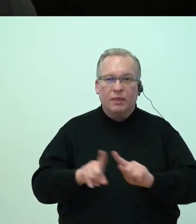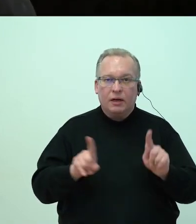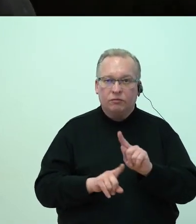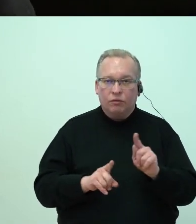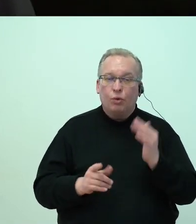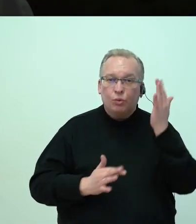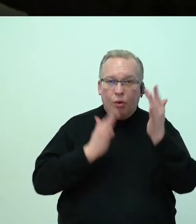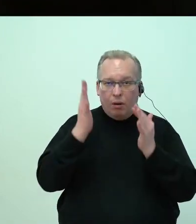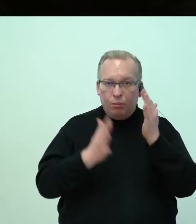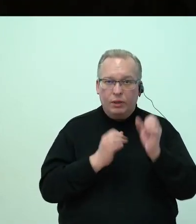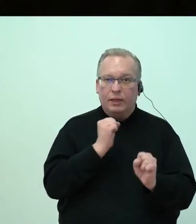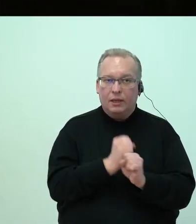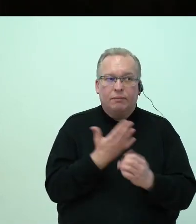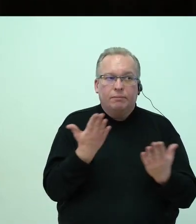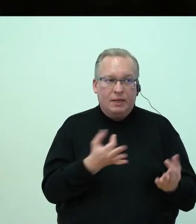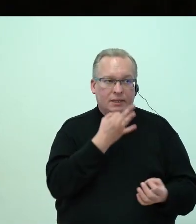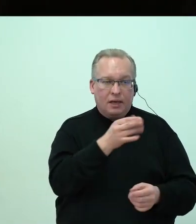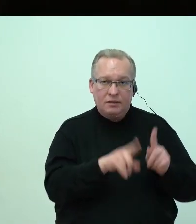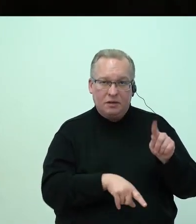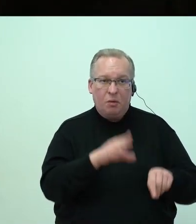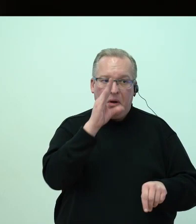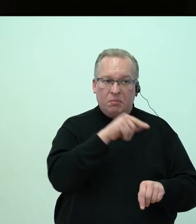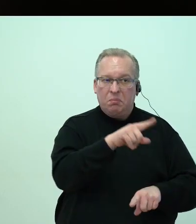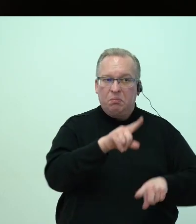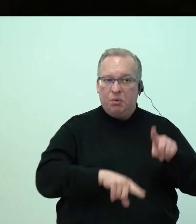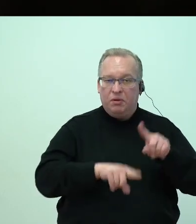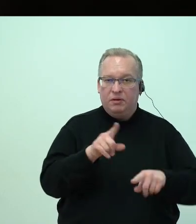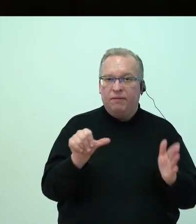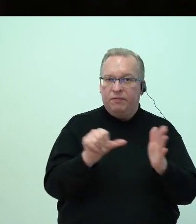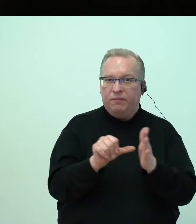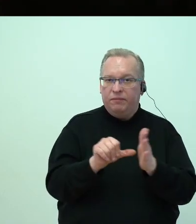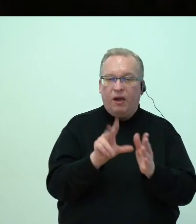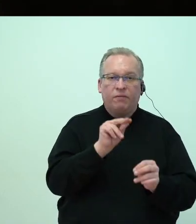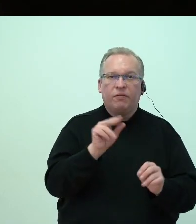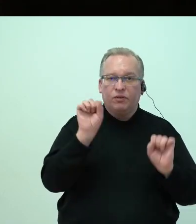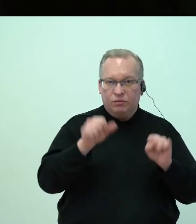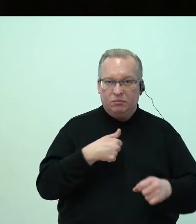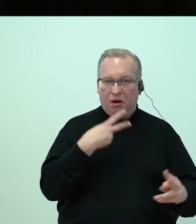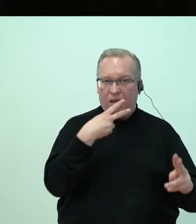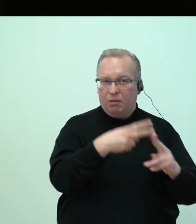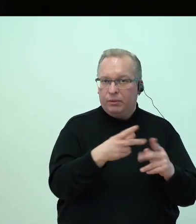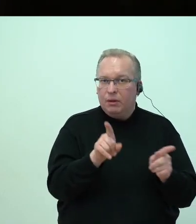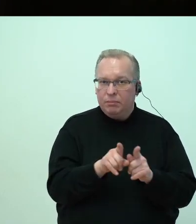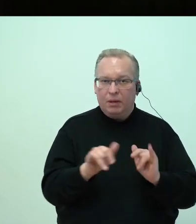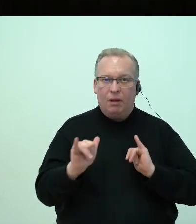žmonės klausys ir sakys, jeigu gali politikas taip kalbėti, tai ir aš galiu taip kalbėti.